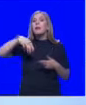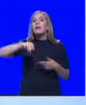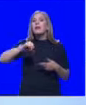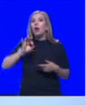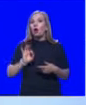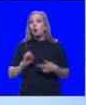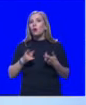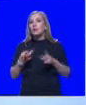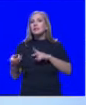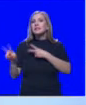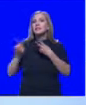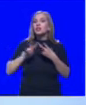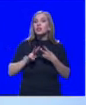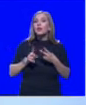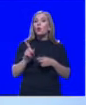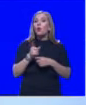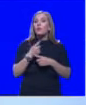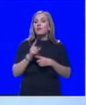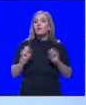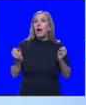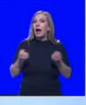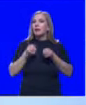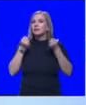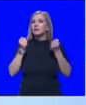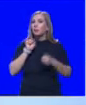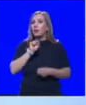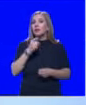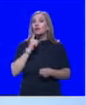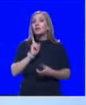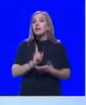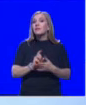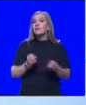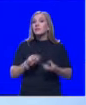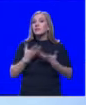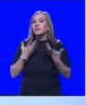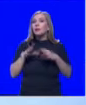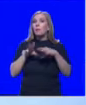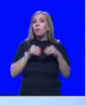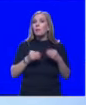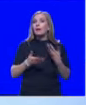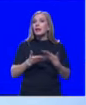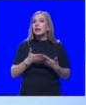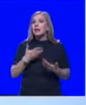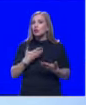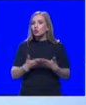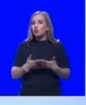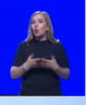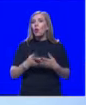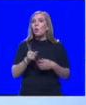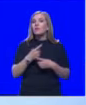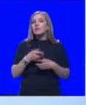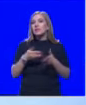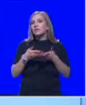да управлява партията? Какво трябва да се случи в нея, за да се поеме почти на ръчно управление? Питам ви заради това, което се случва в